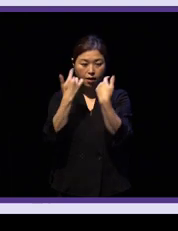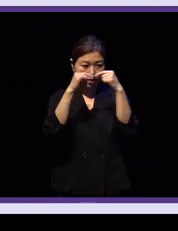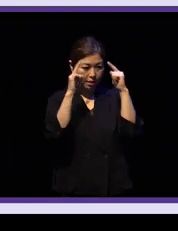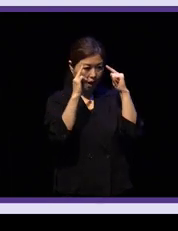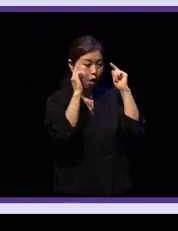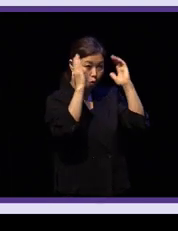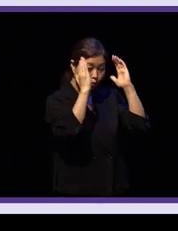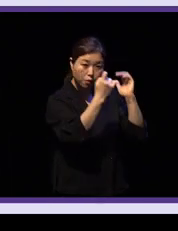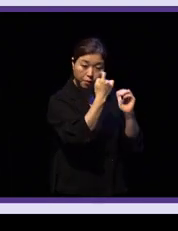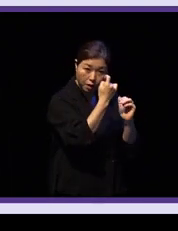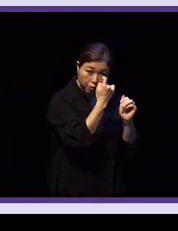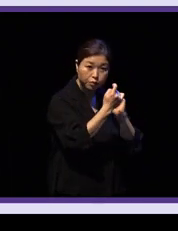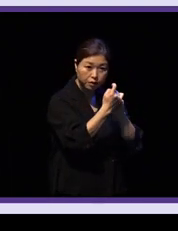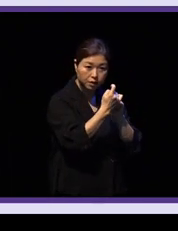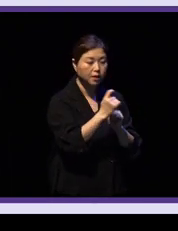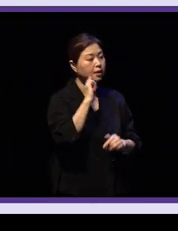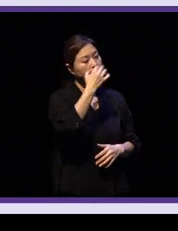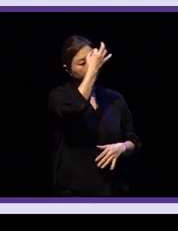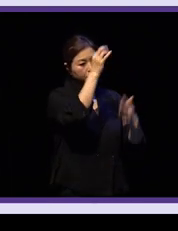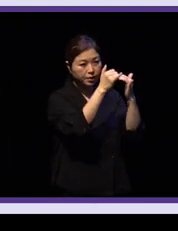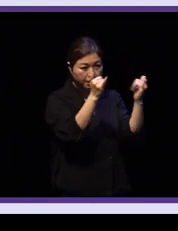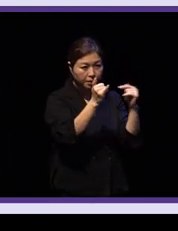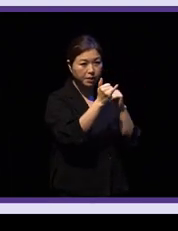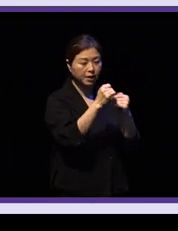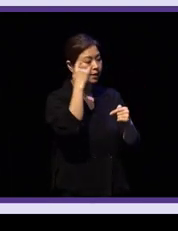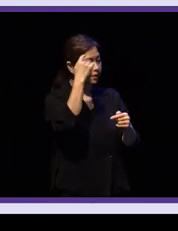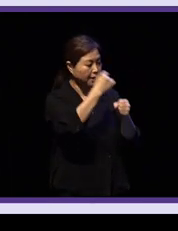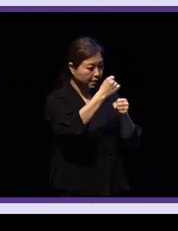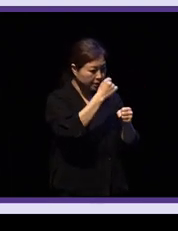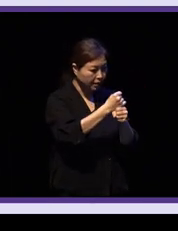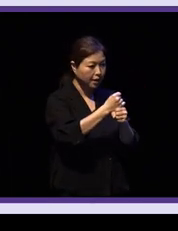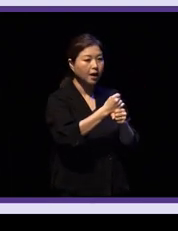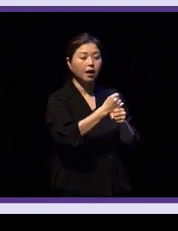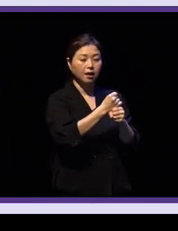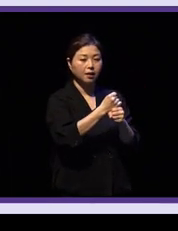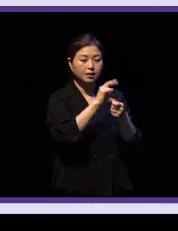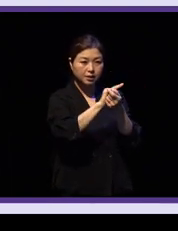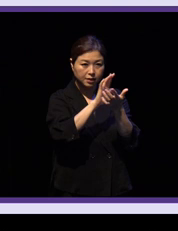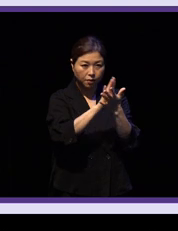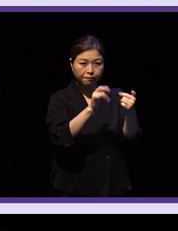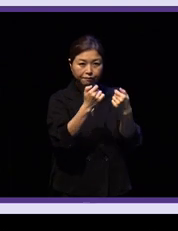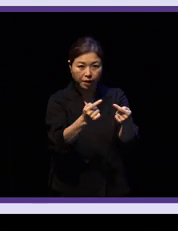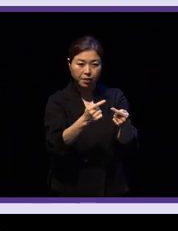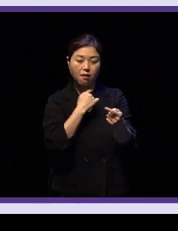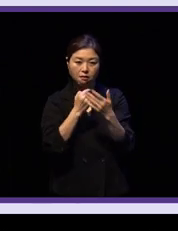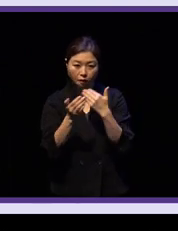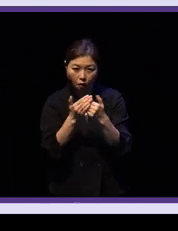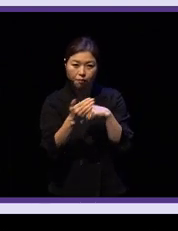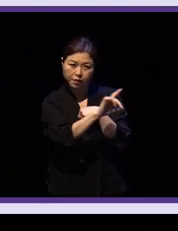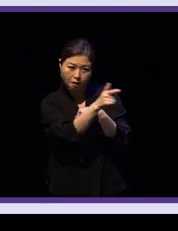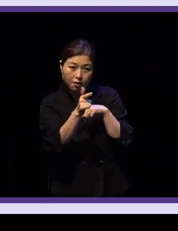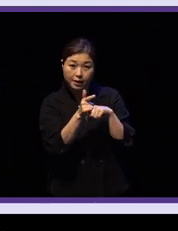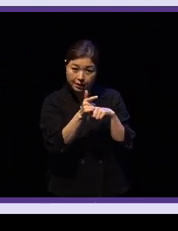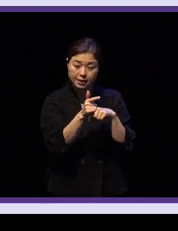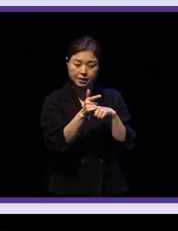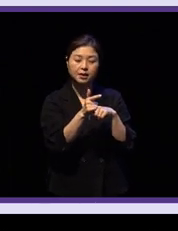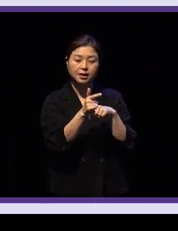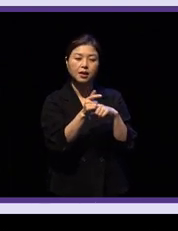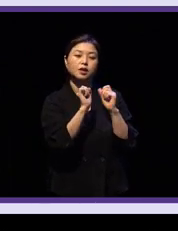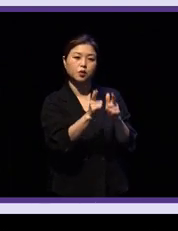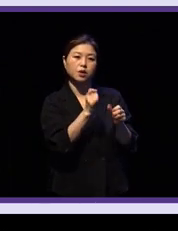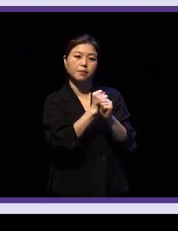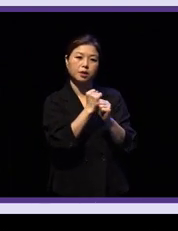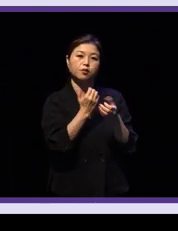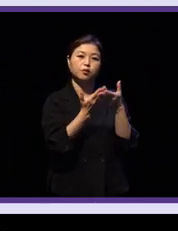교육을 받는 예비 예술인에게 창작 실현 기획 기술 행정 등 다양한 분야의 현장 경험 기회